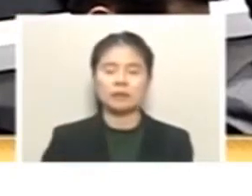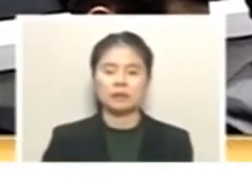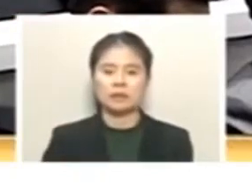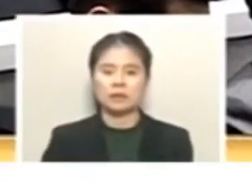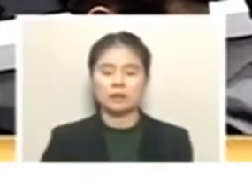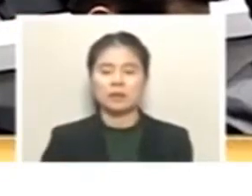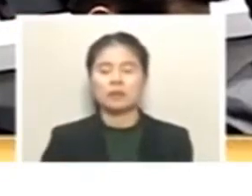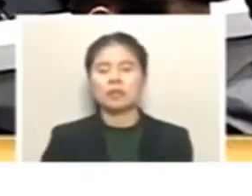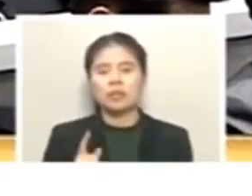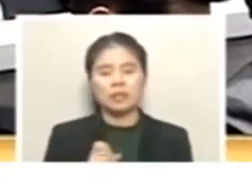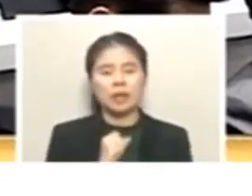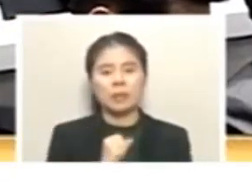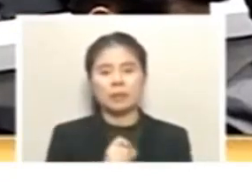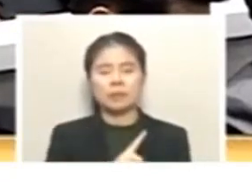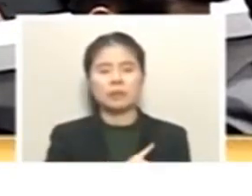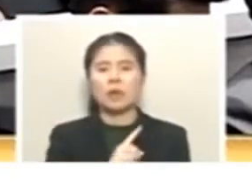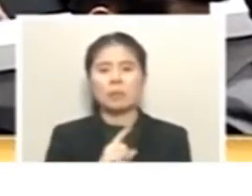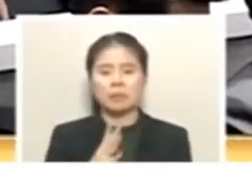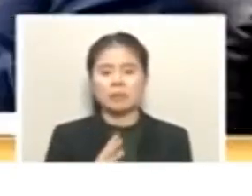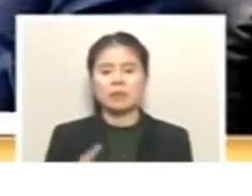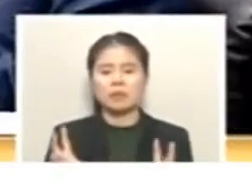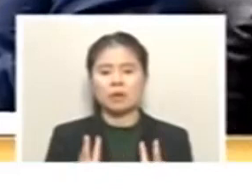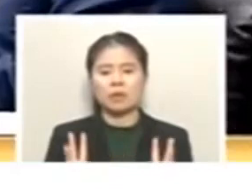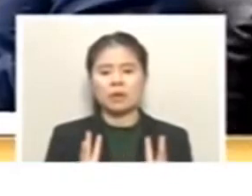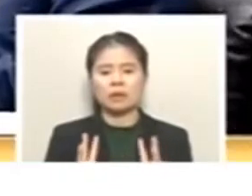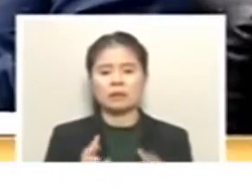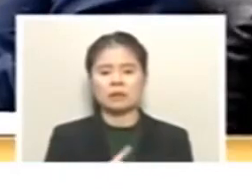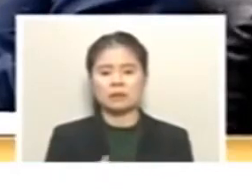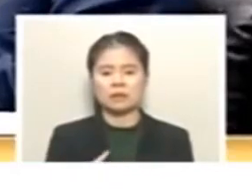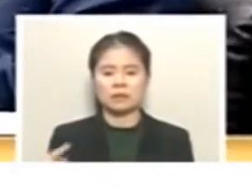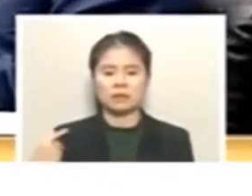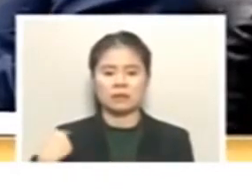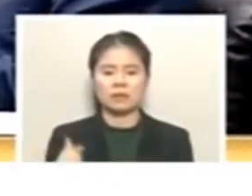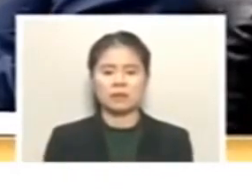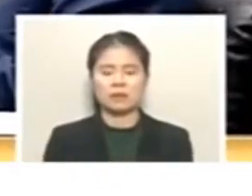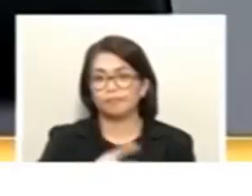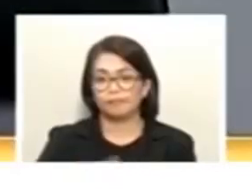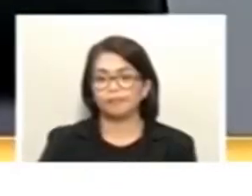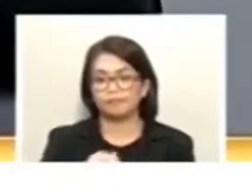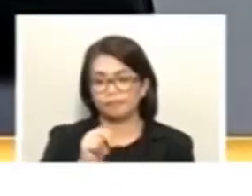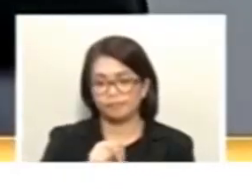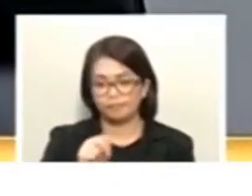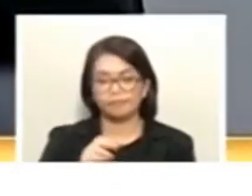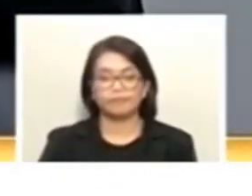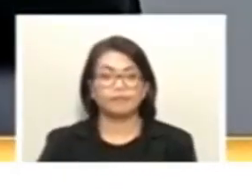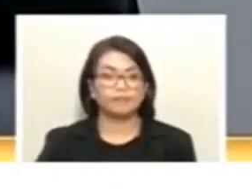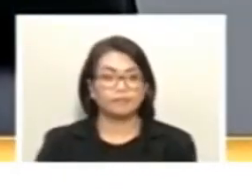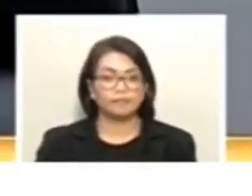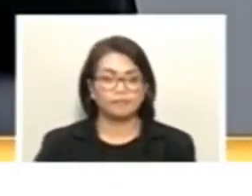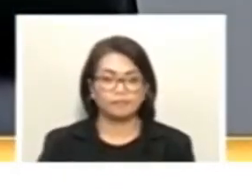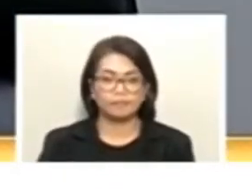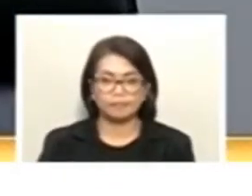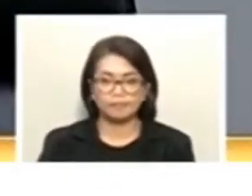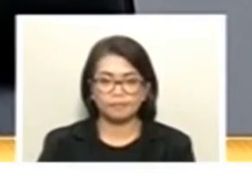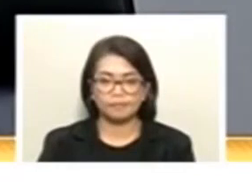ระทรวงการคลังรัฐมนตรีช่วยว่าการกระทรวงการคลังและปลัดกระทรวงการคลังเพราะว่ามีหน้าที่เกี่ยวข้องโดยตรงนะ